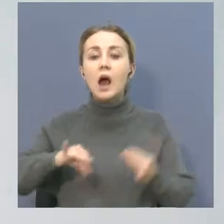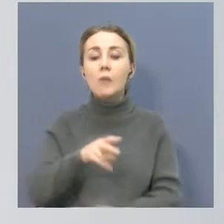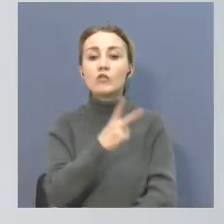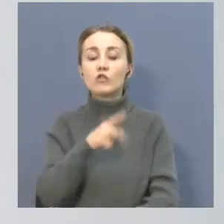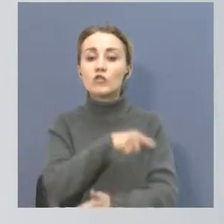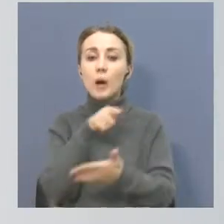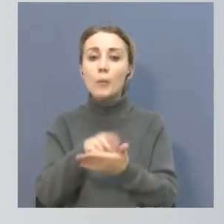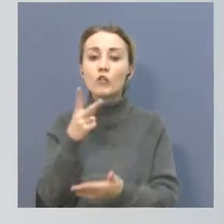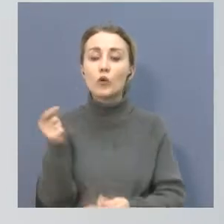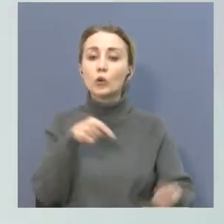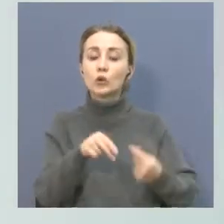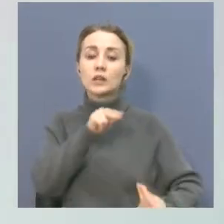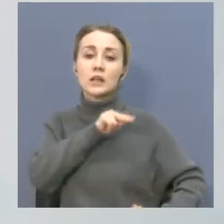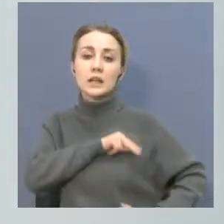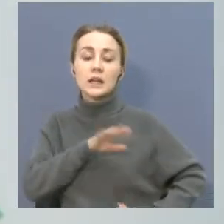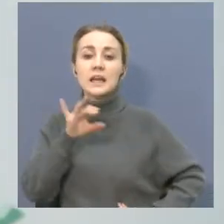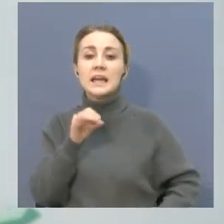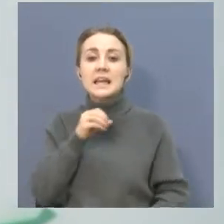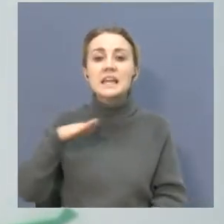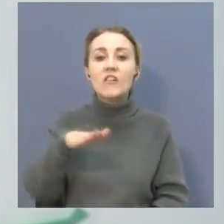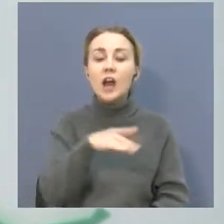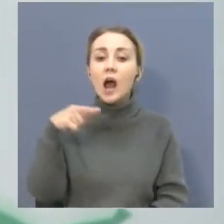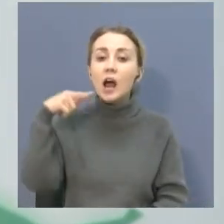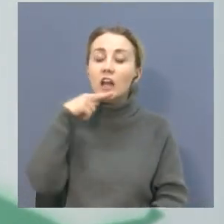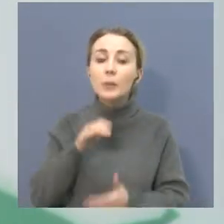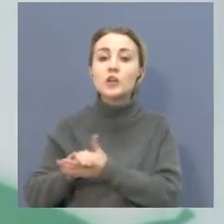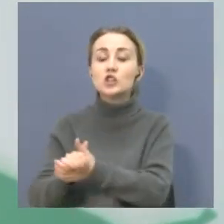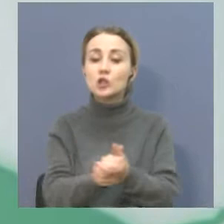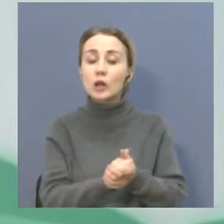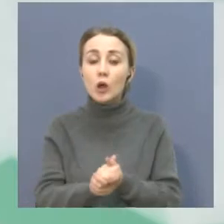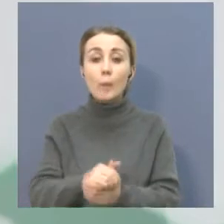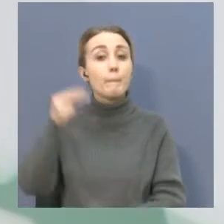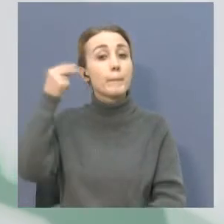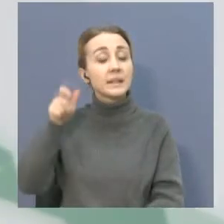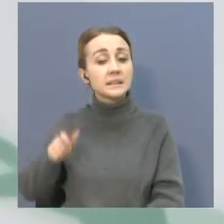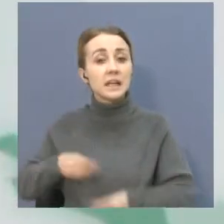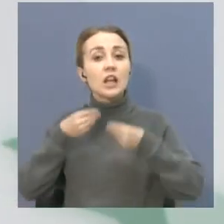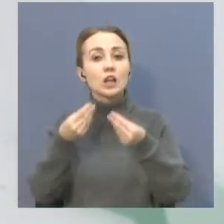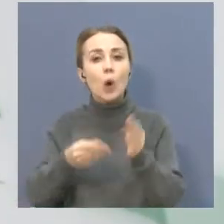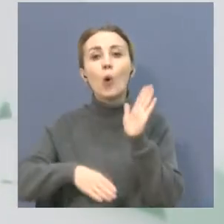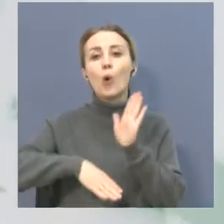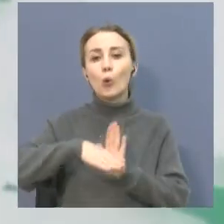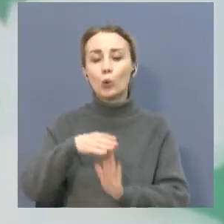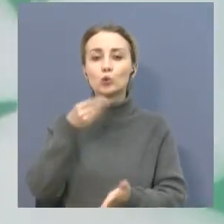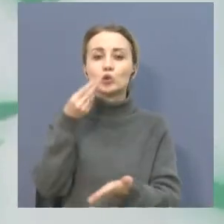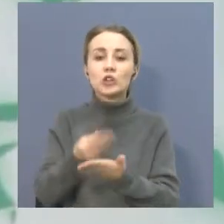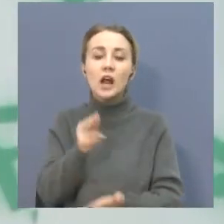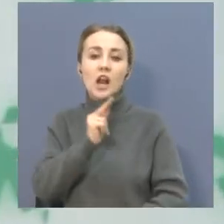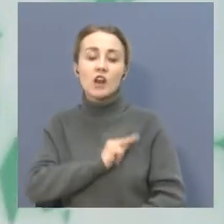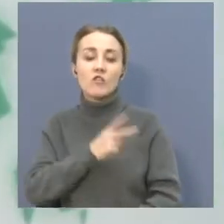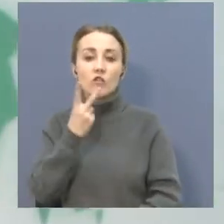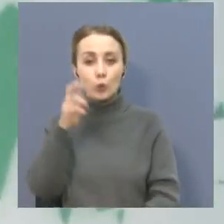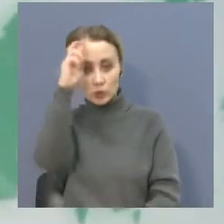одақ аясындағы өзара іс-қимыл мәселелерін талқылады. Қасым Жомарт Тоқаев екі елдің пандемияға қарсы күрес жұмыстарына оң баға